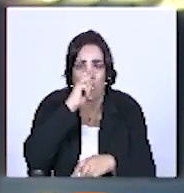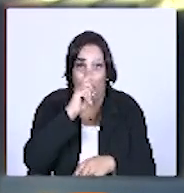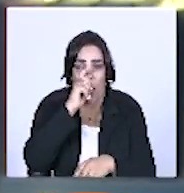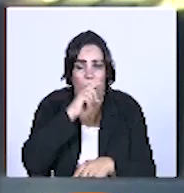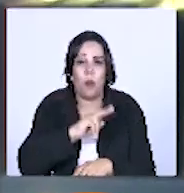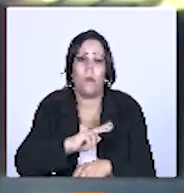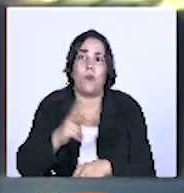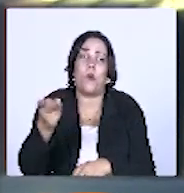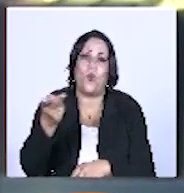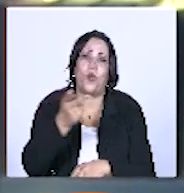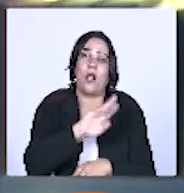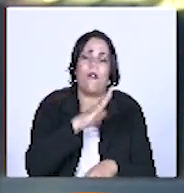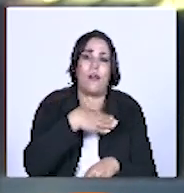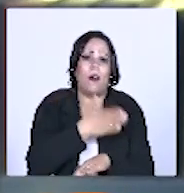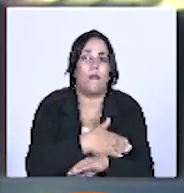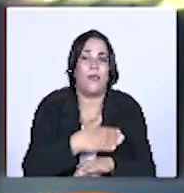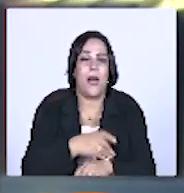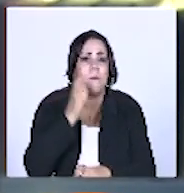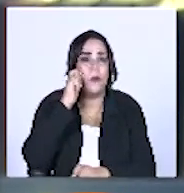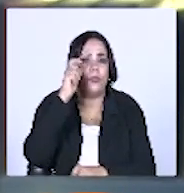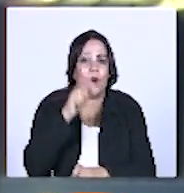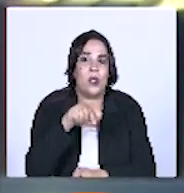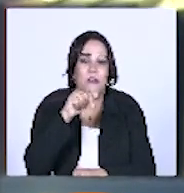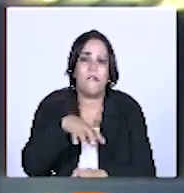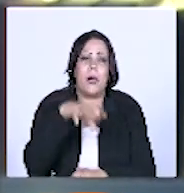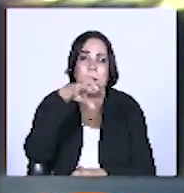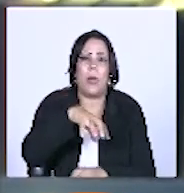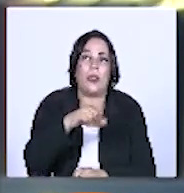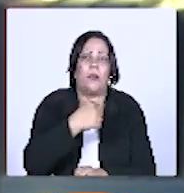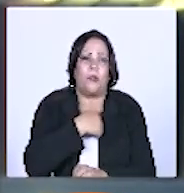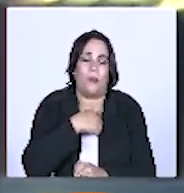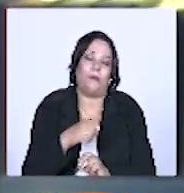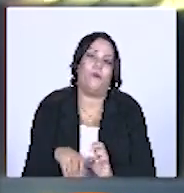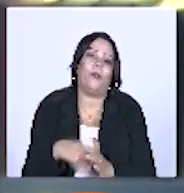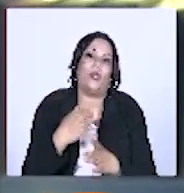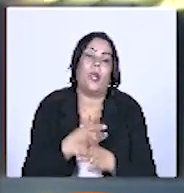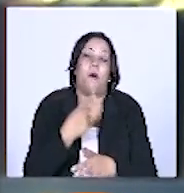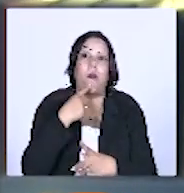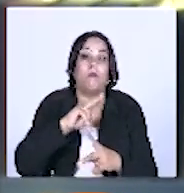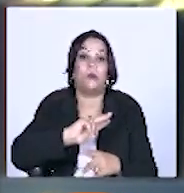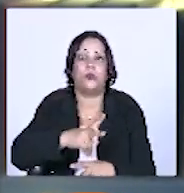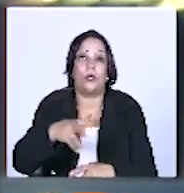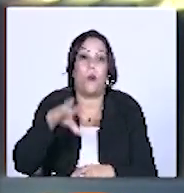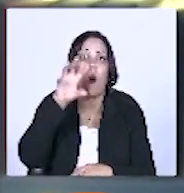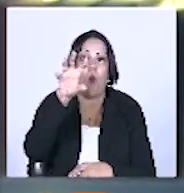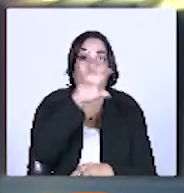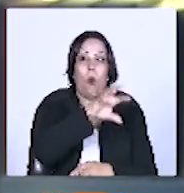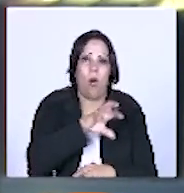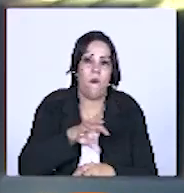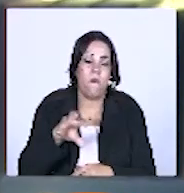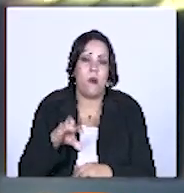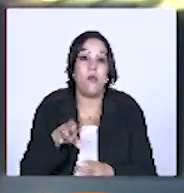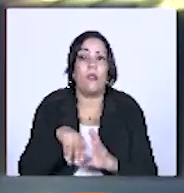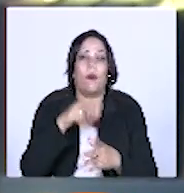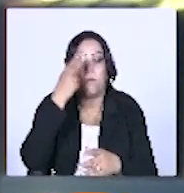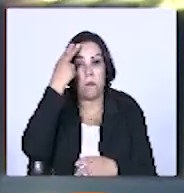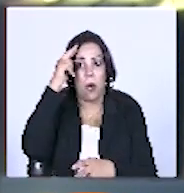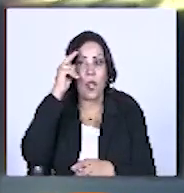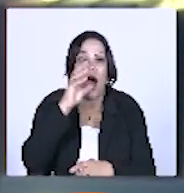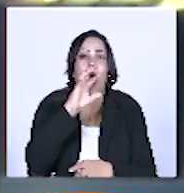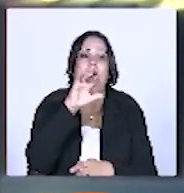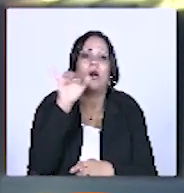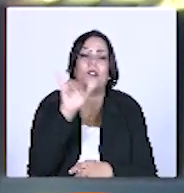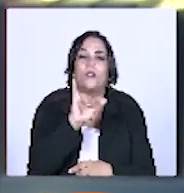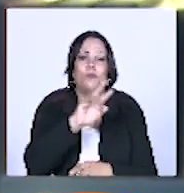عن هموم المواطن في المدينه فبالطبع التنوع الجغرافي في يعني تنوع في